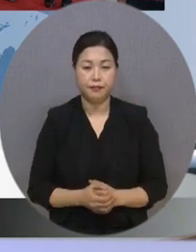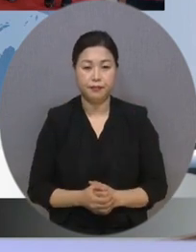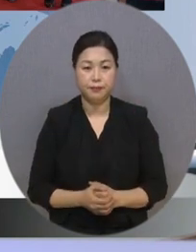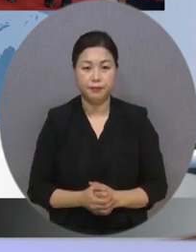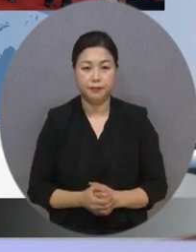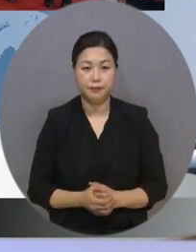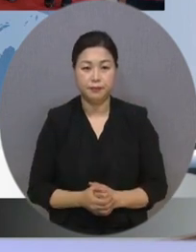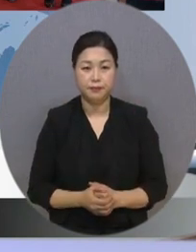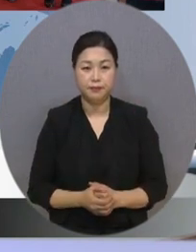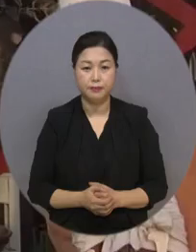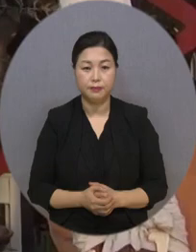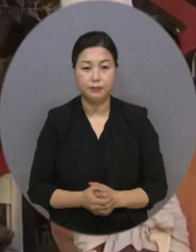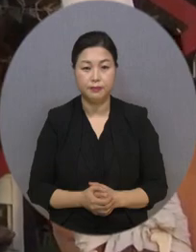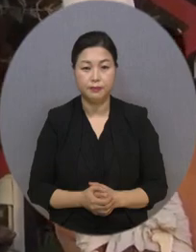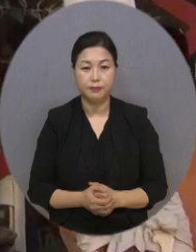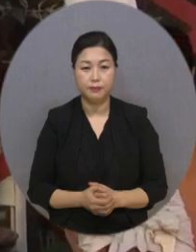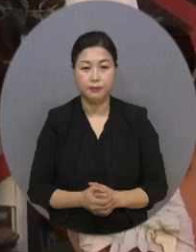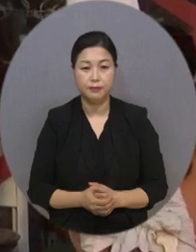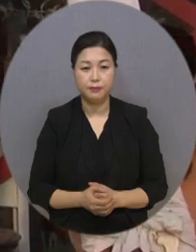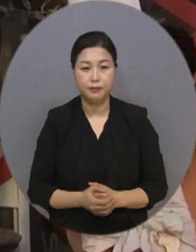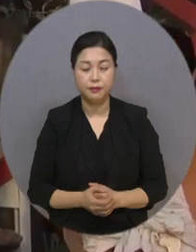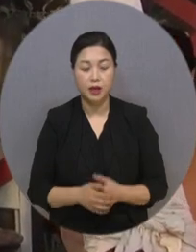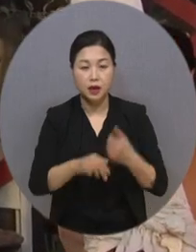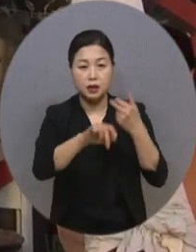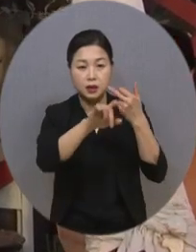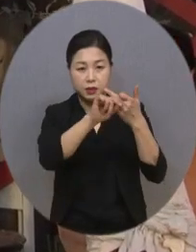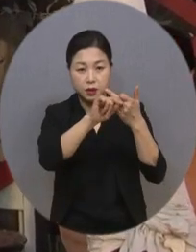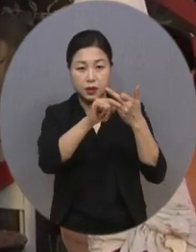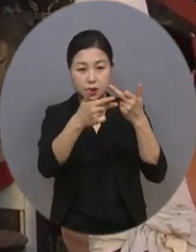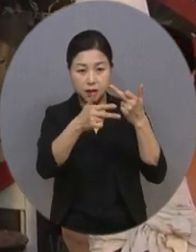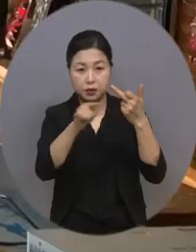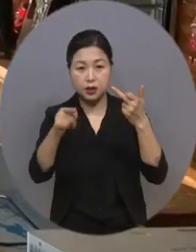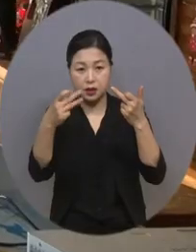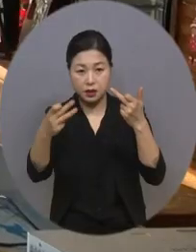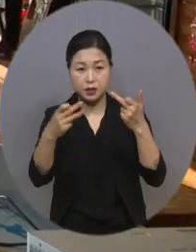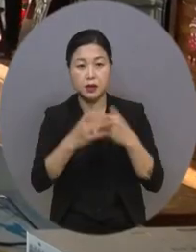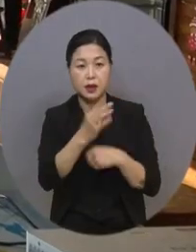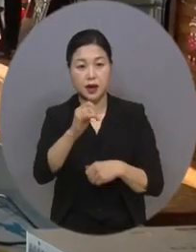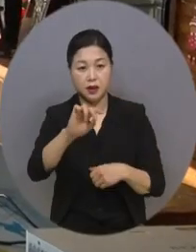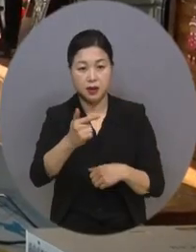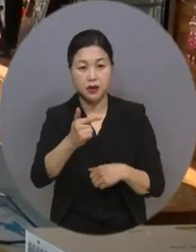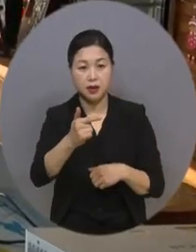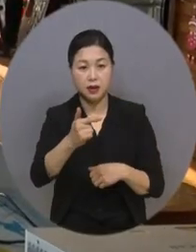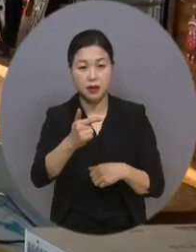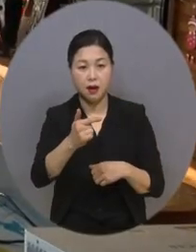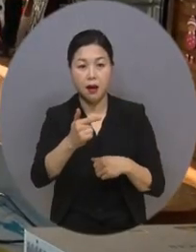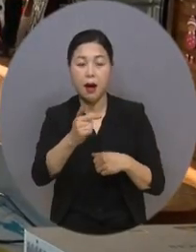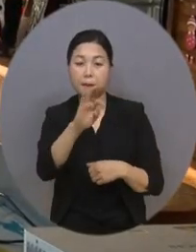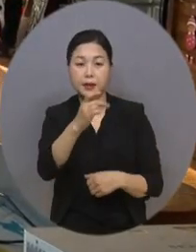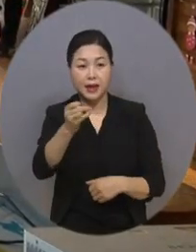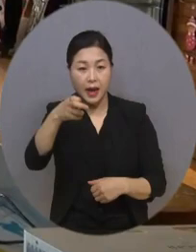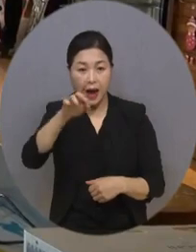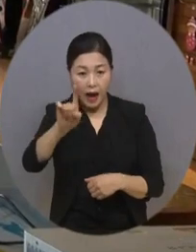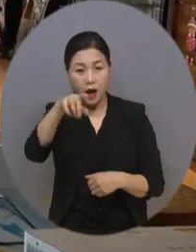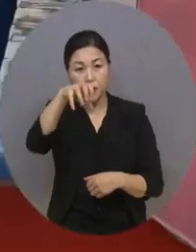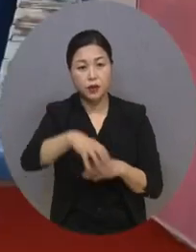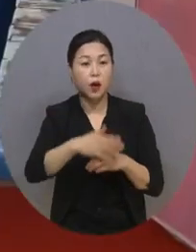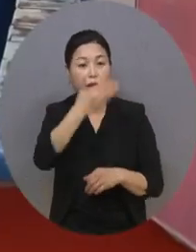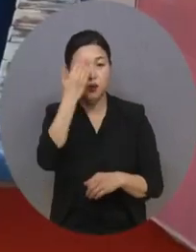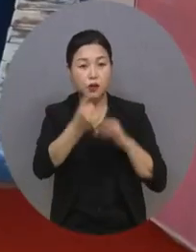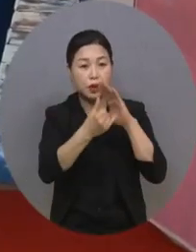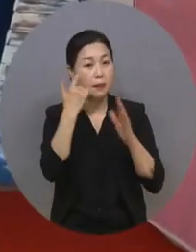현연화 기자입니다 지난 7일부터 13일까지 아산시 갤러리 브레아에서 청소년 발달장애인